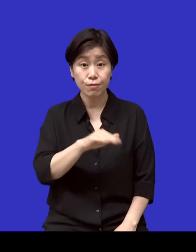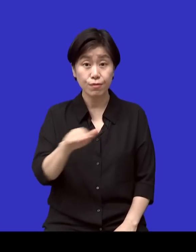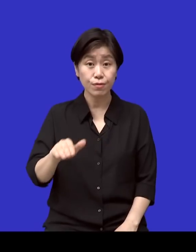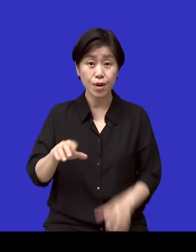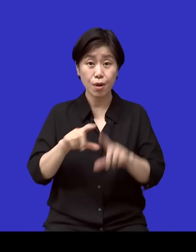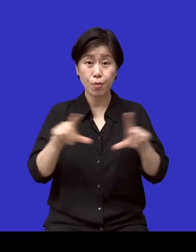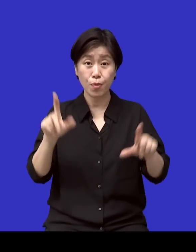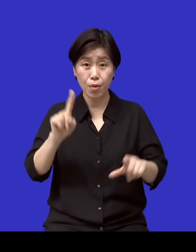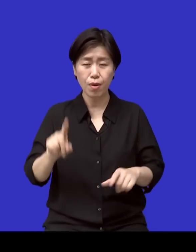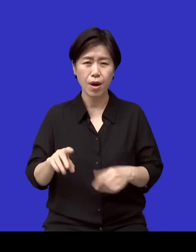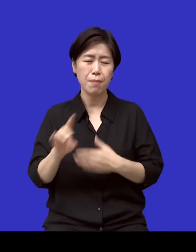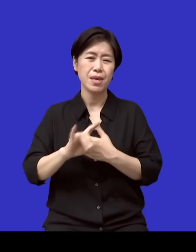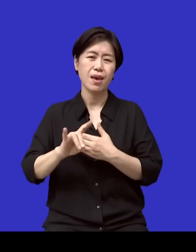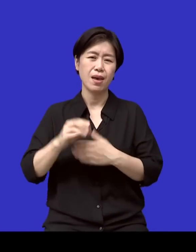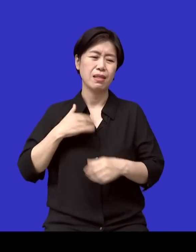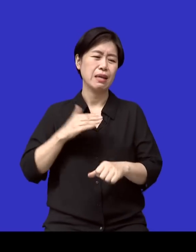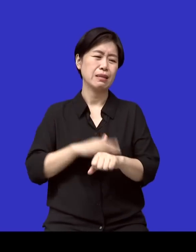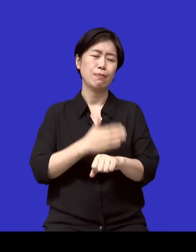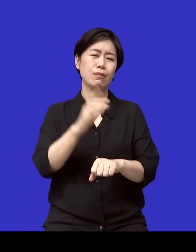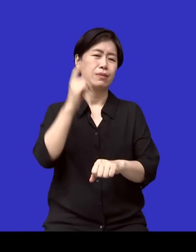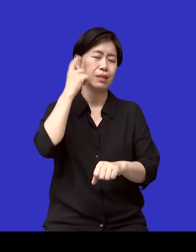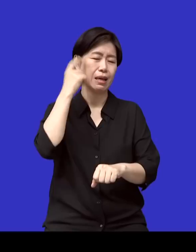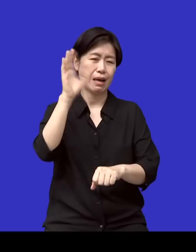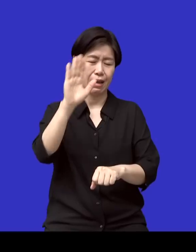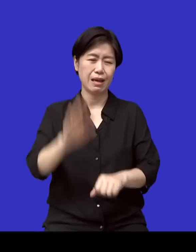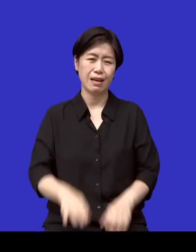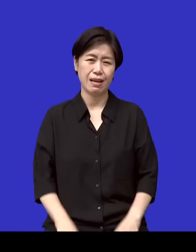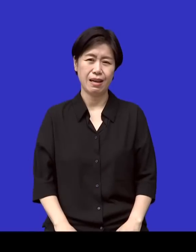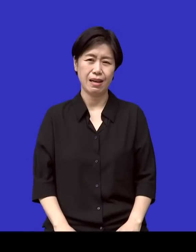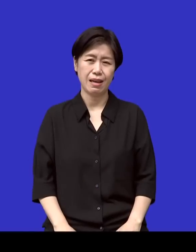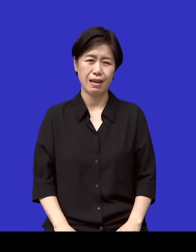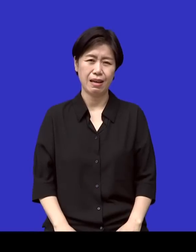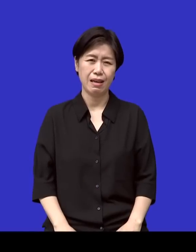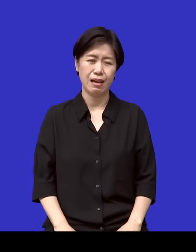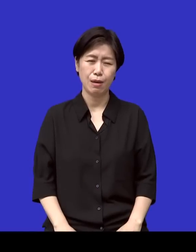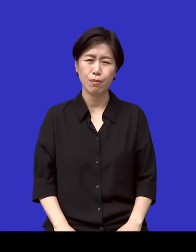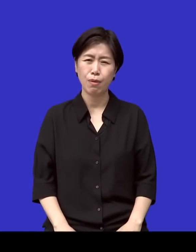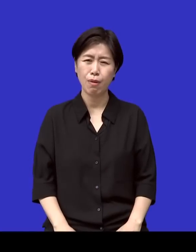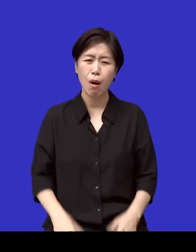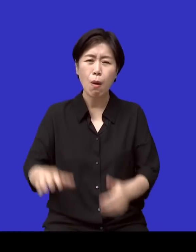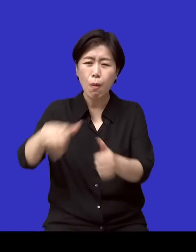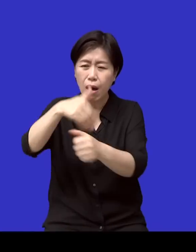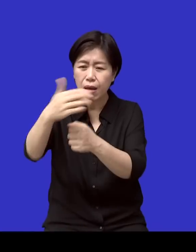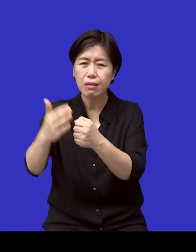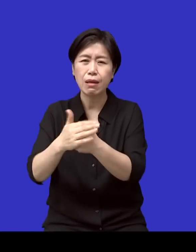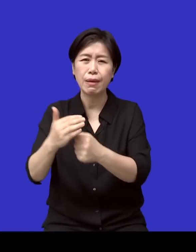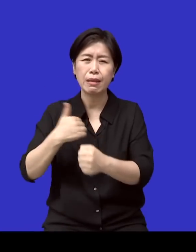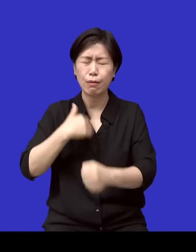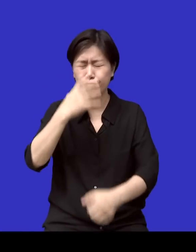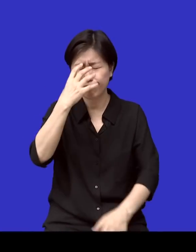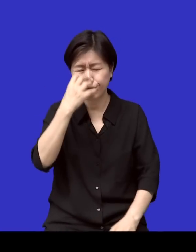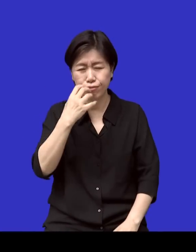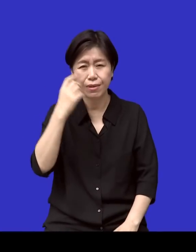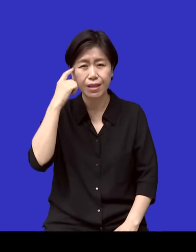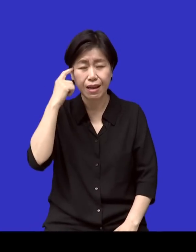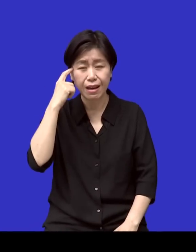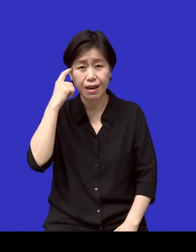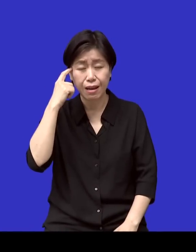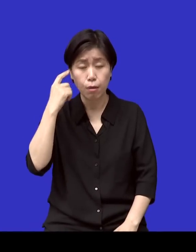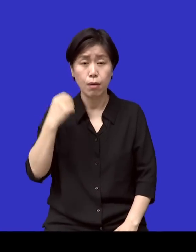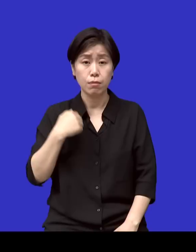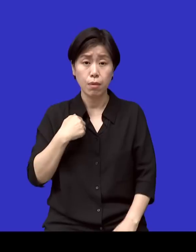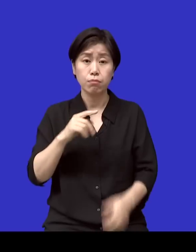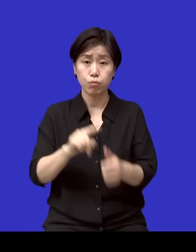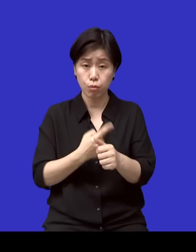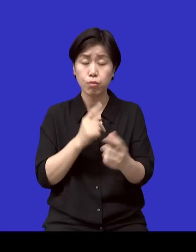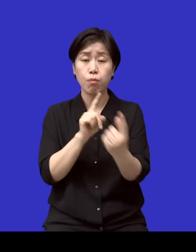핑계를 대고 싶어서 세상 사람들은 삼재라고 부르잖아요. 맞아. 3년 동안 재수가 없다. 네. 그냥 나에게 오는 슬럼프인데 그걸 누군가